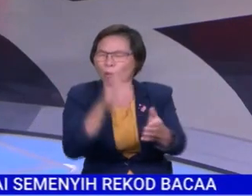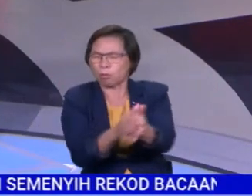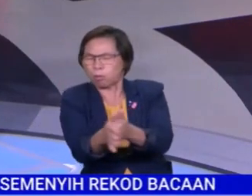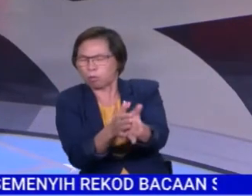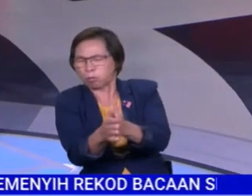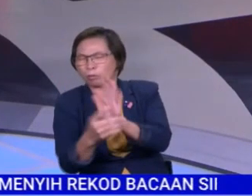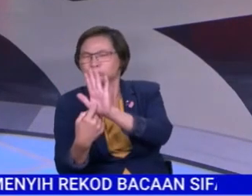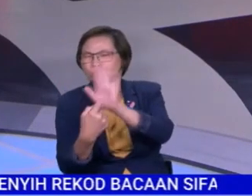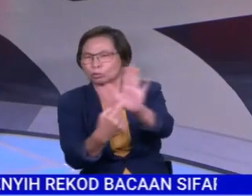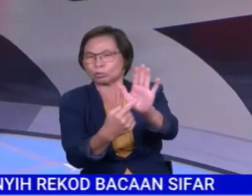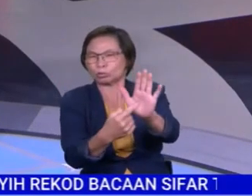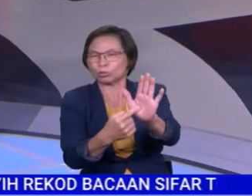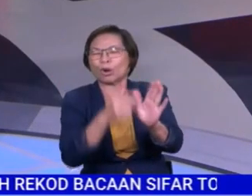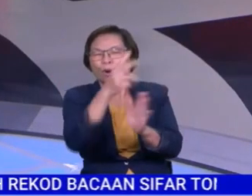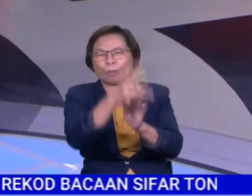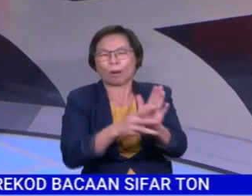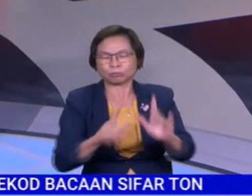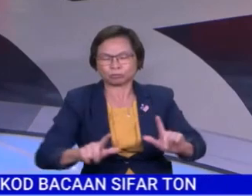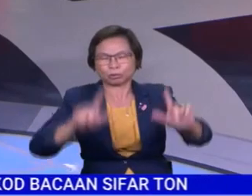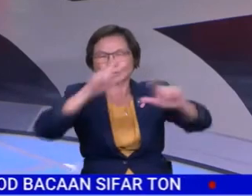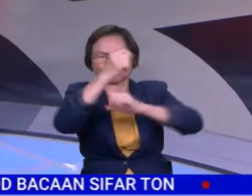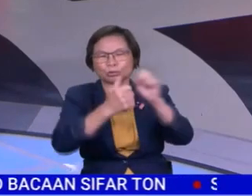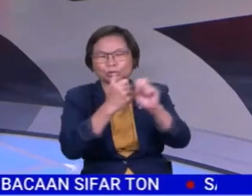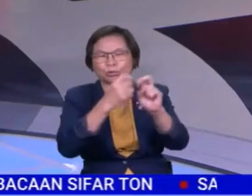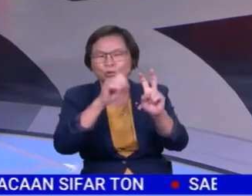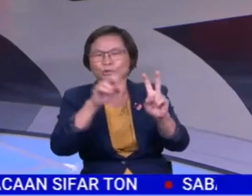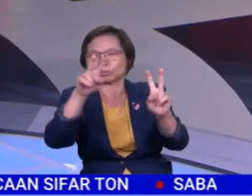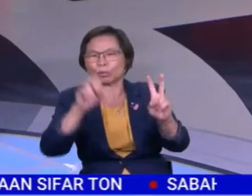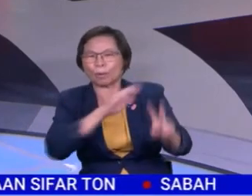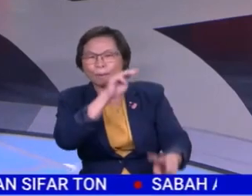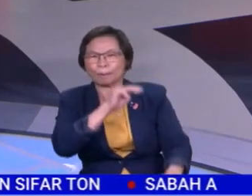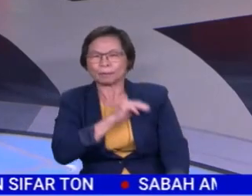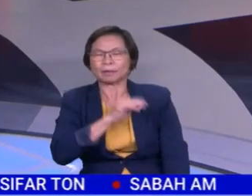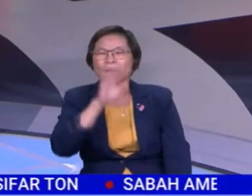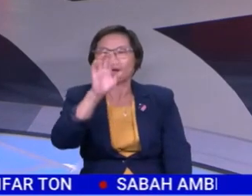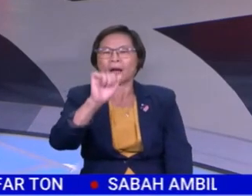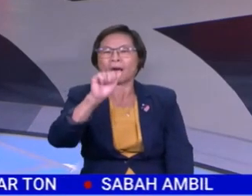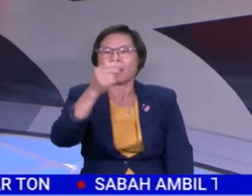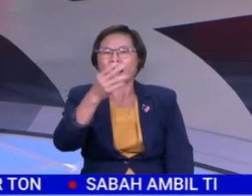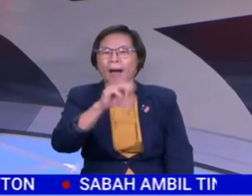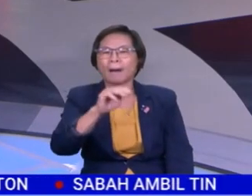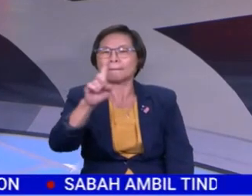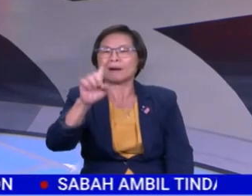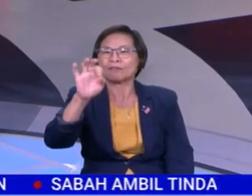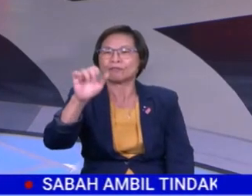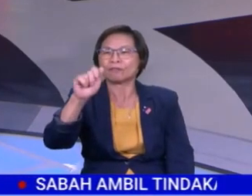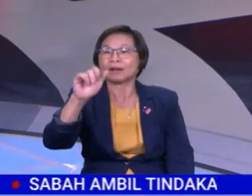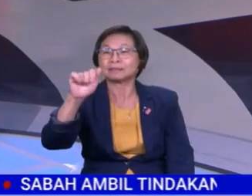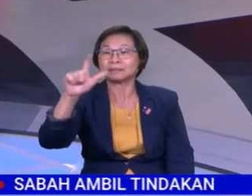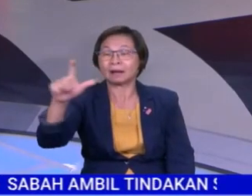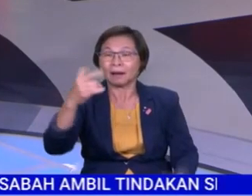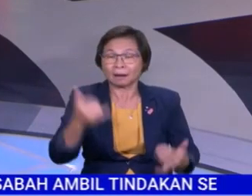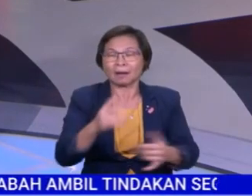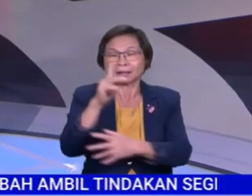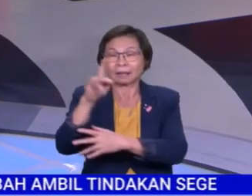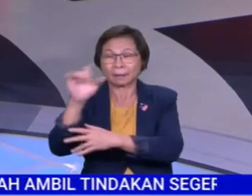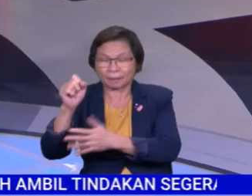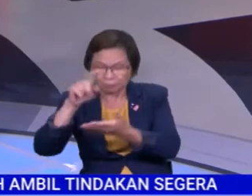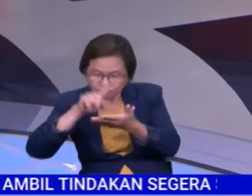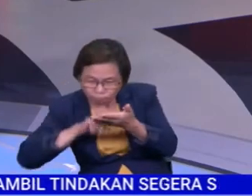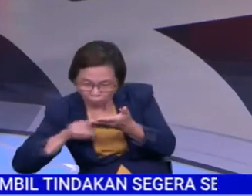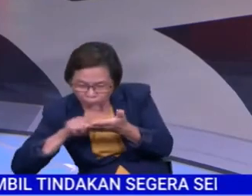yang ditunjukkannya di Paralimpik Tokyo 2020. Menterinya Dato' Sri Ahmad Faizal Azumah berkata ketika ini pihak KBS sedang